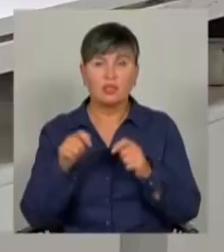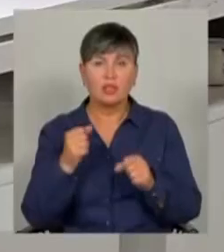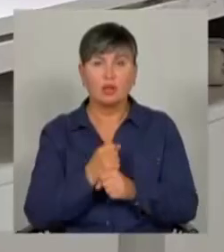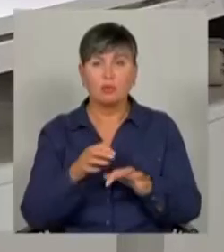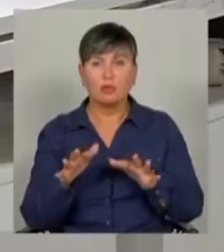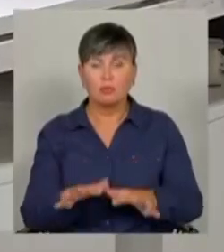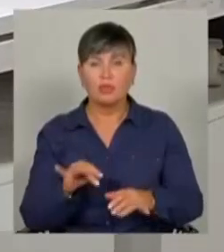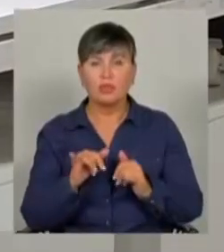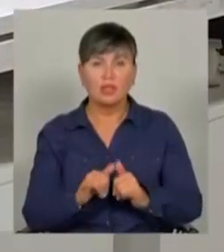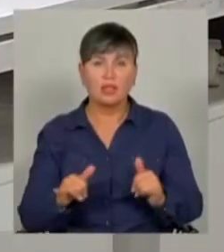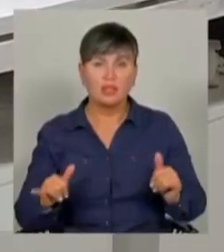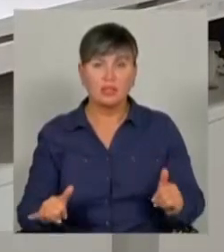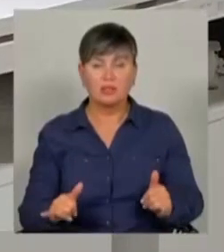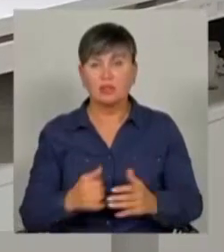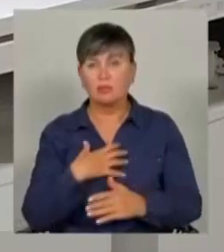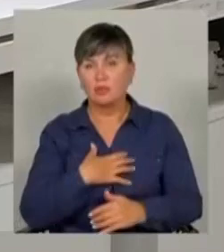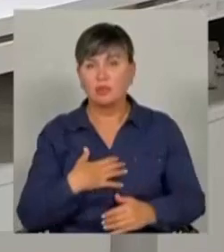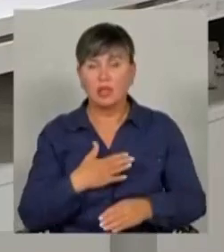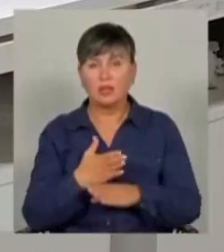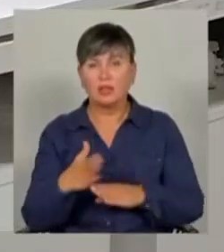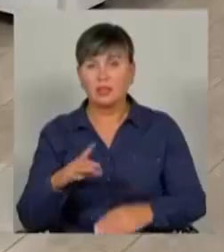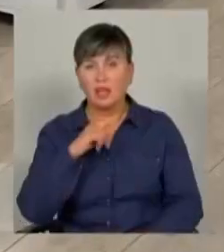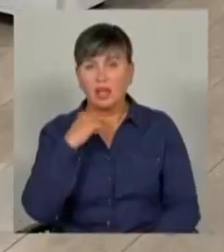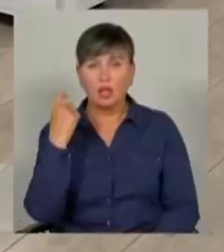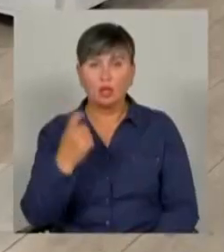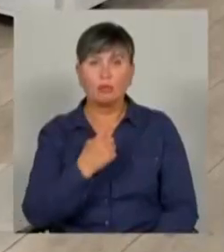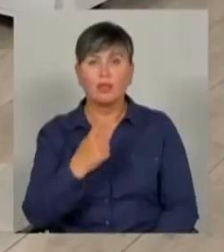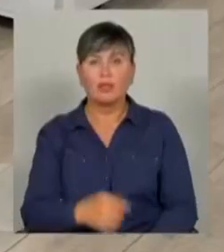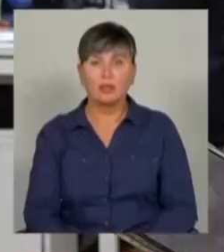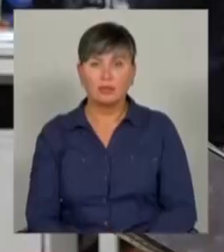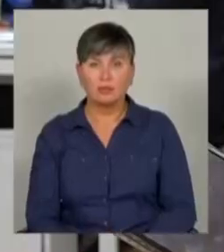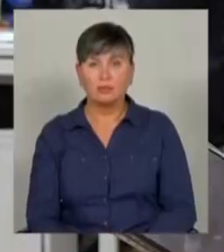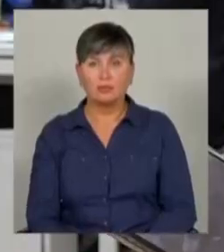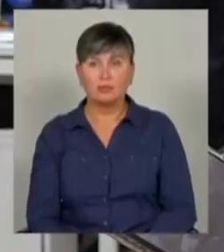рабочих мест и на развитии приоритетных отраслей экономики.